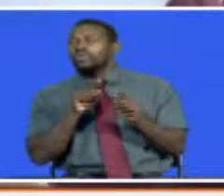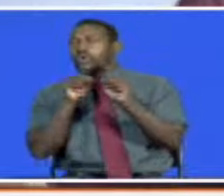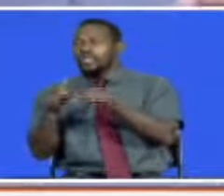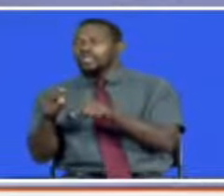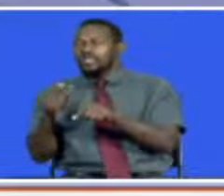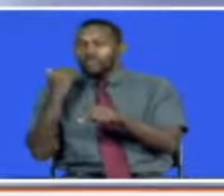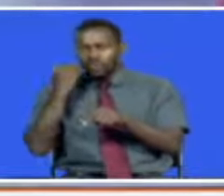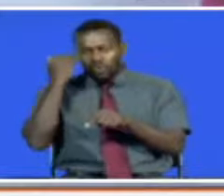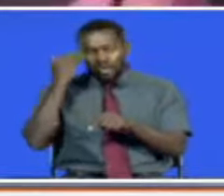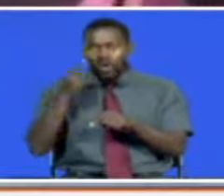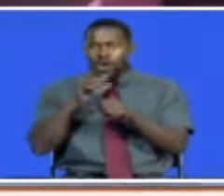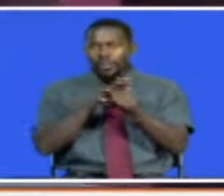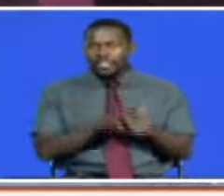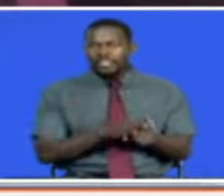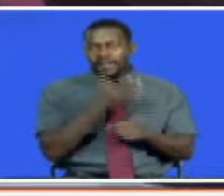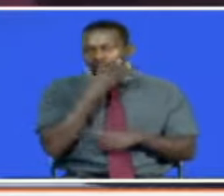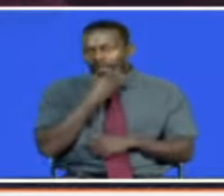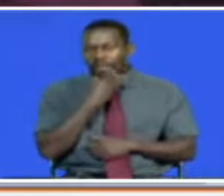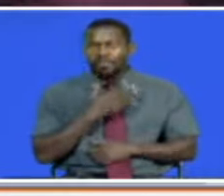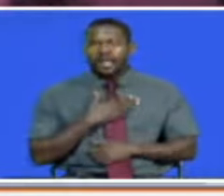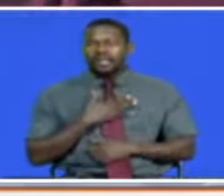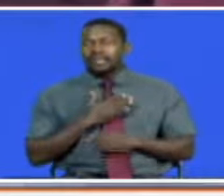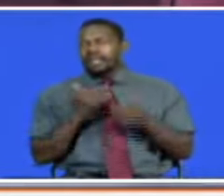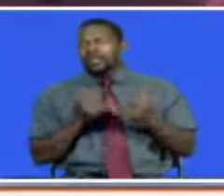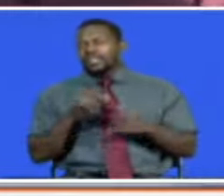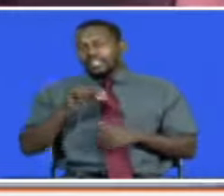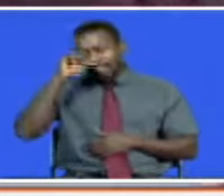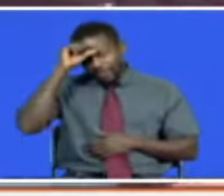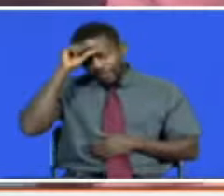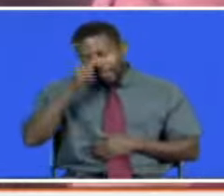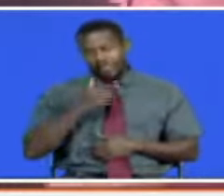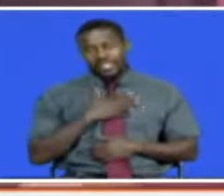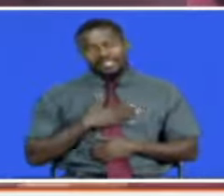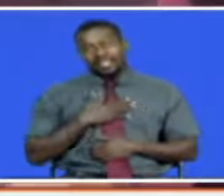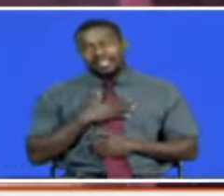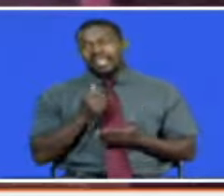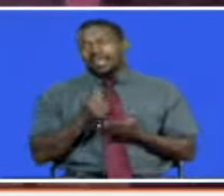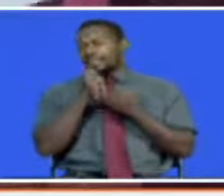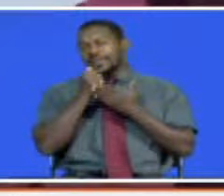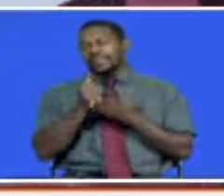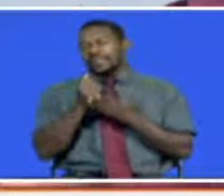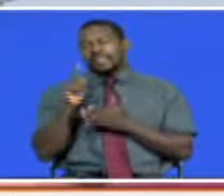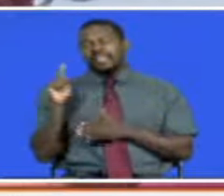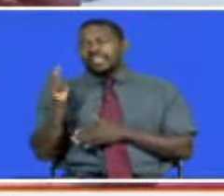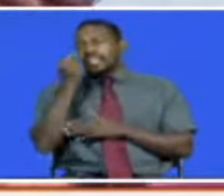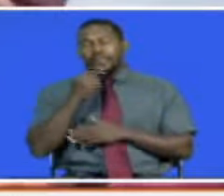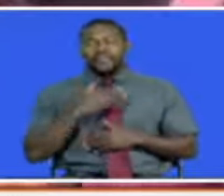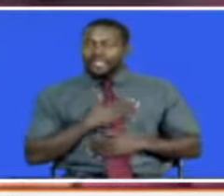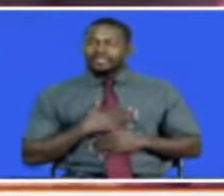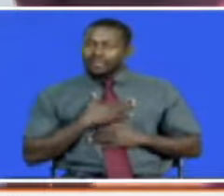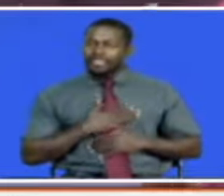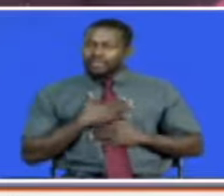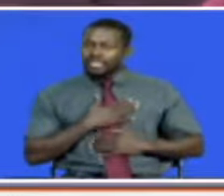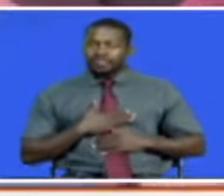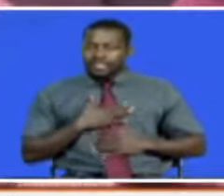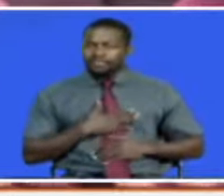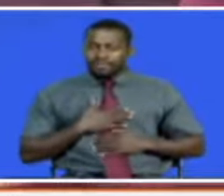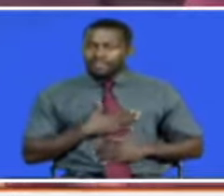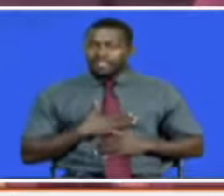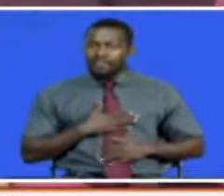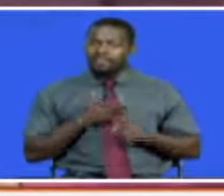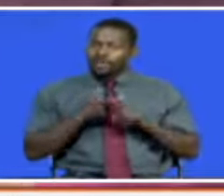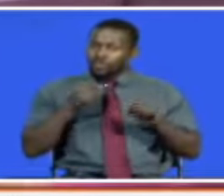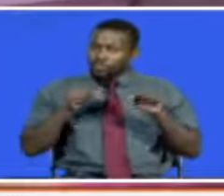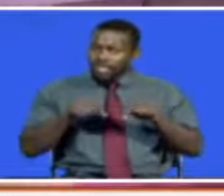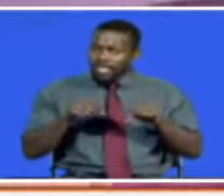Amidhulumu sana babangu. Sasa si serikali kama unasaidia kama sisi kwa watu wa Kenya. Tafadhali, tafadhali, tafadhali.